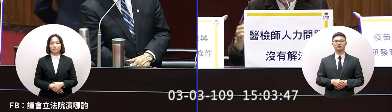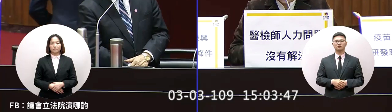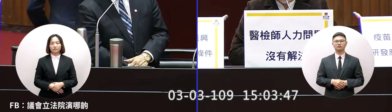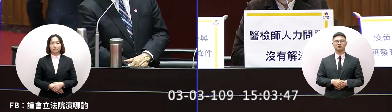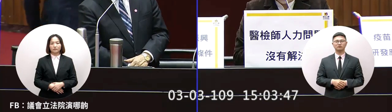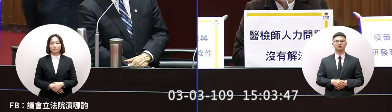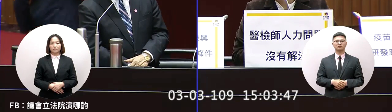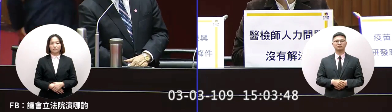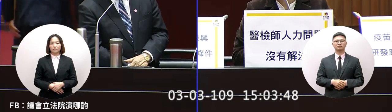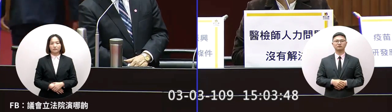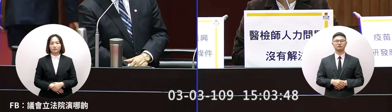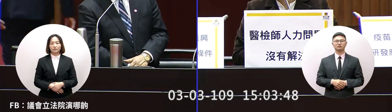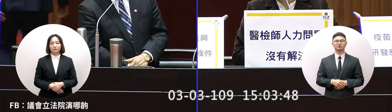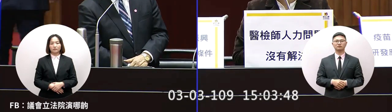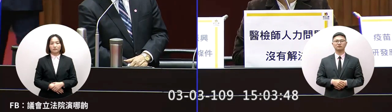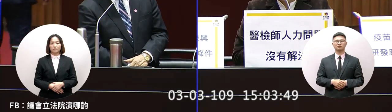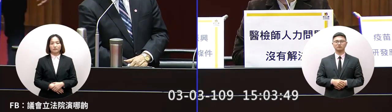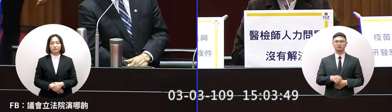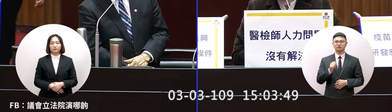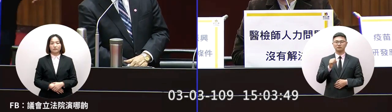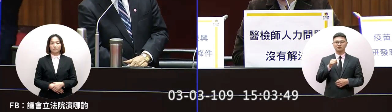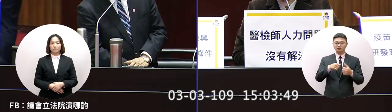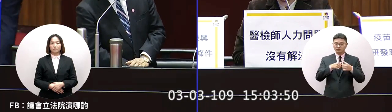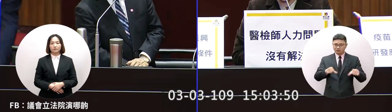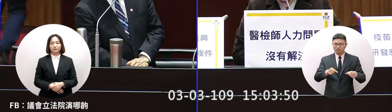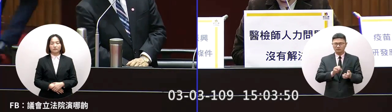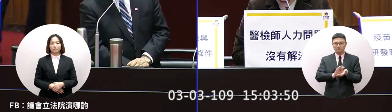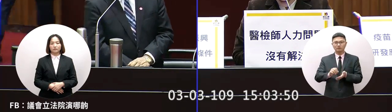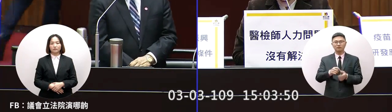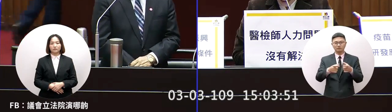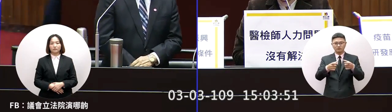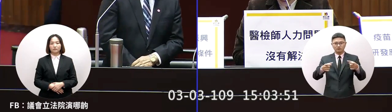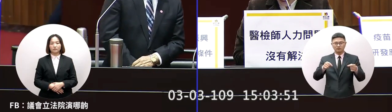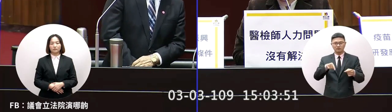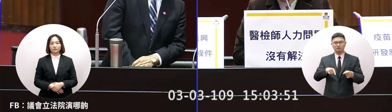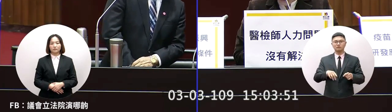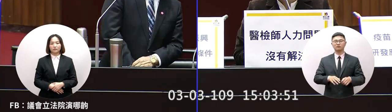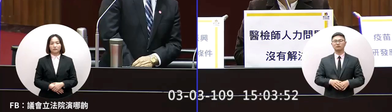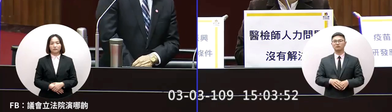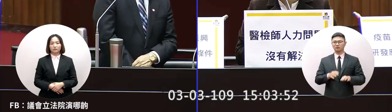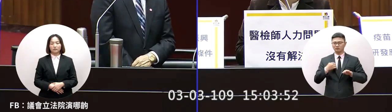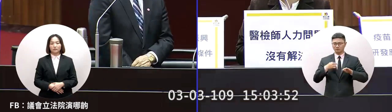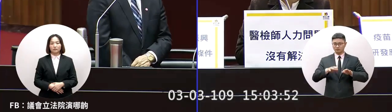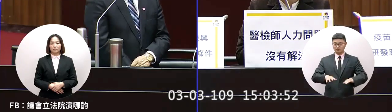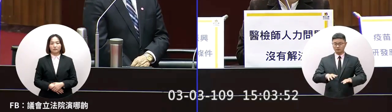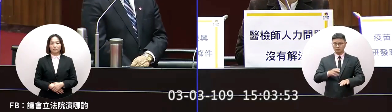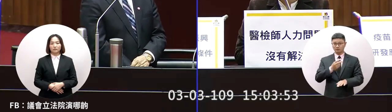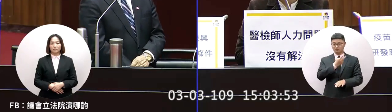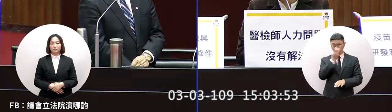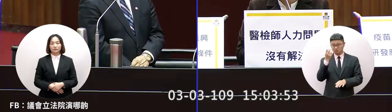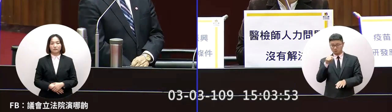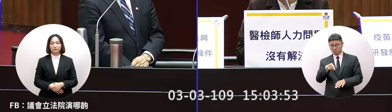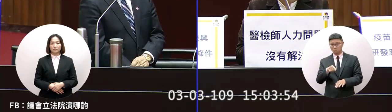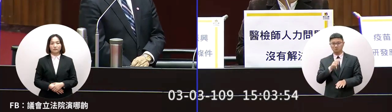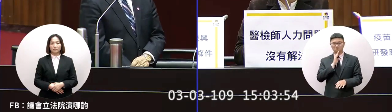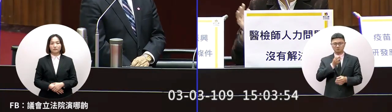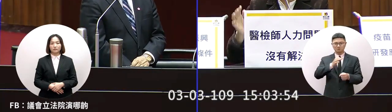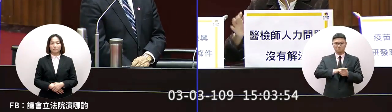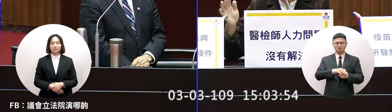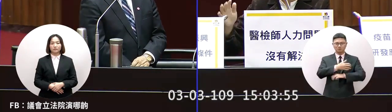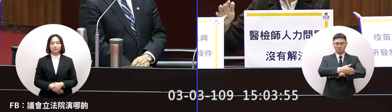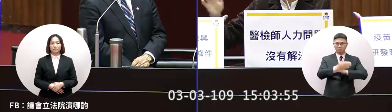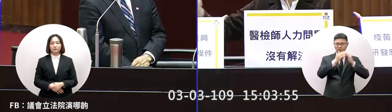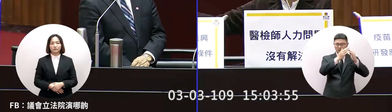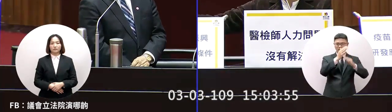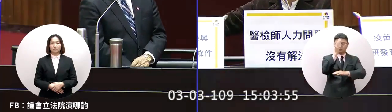这个所谓的抵用券哈，抵用券的部分。那这次抵用券我们看到就是主要补助县市政府